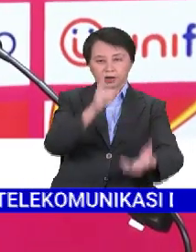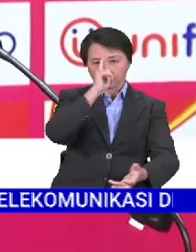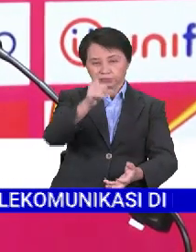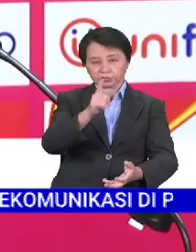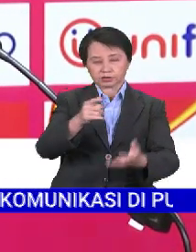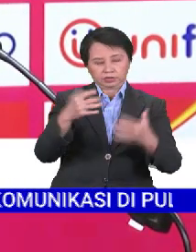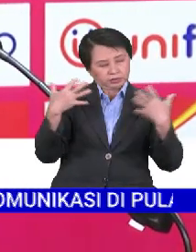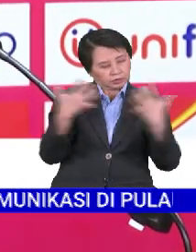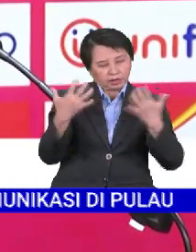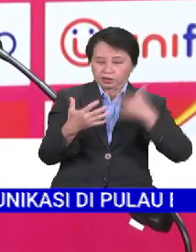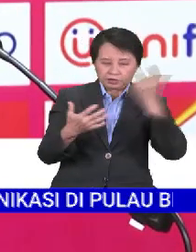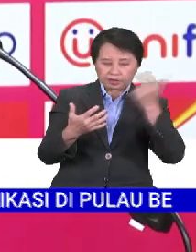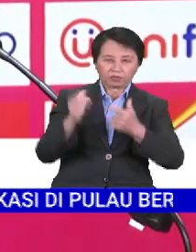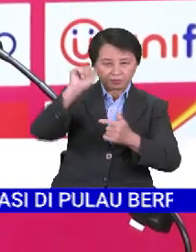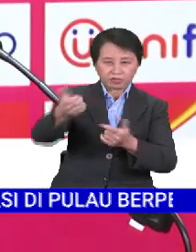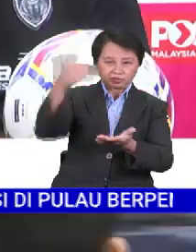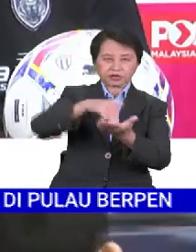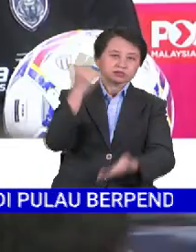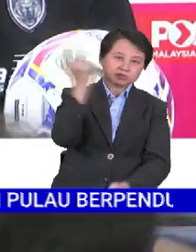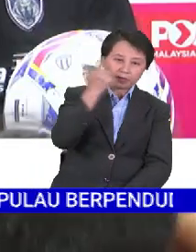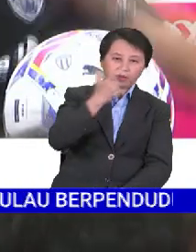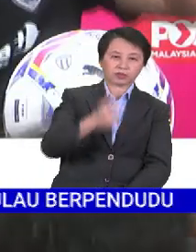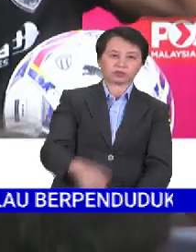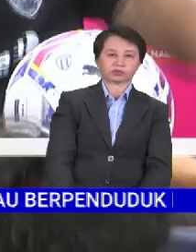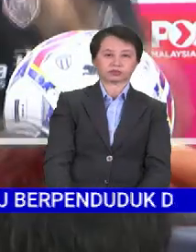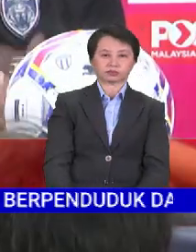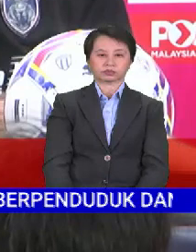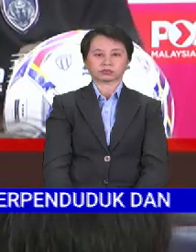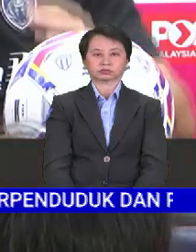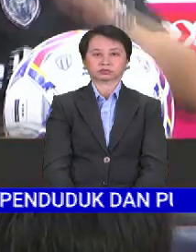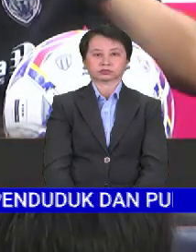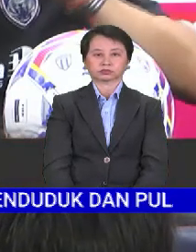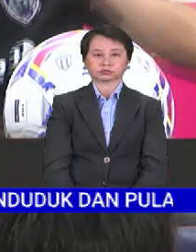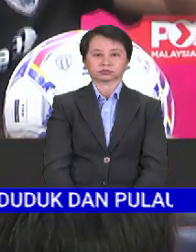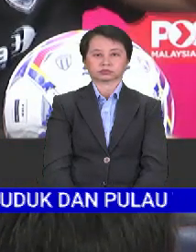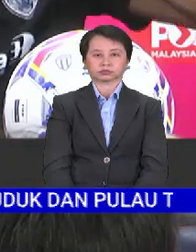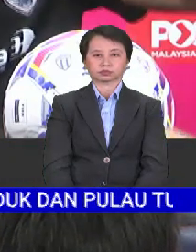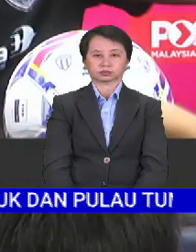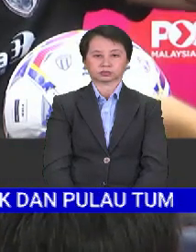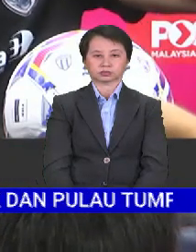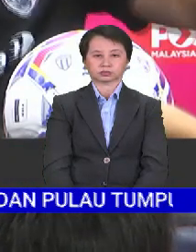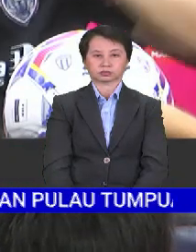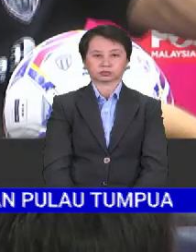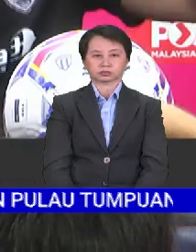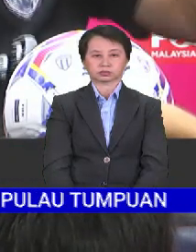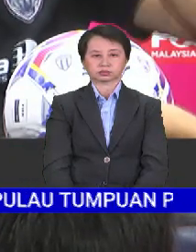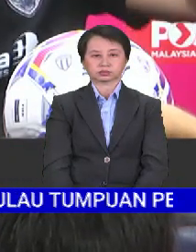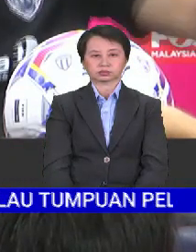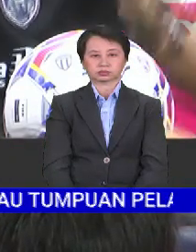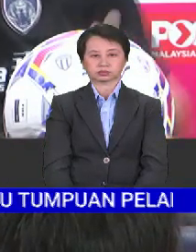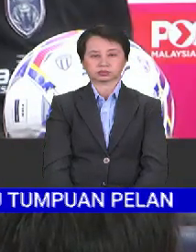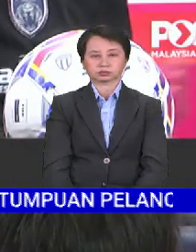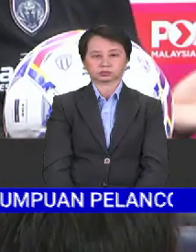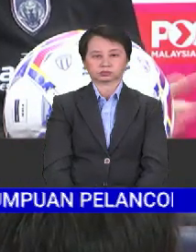badi tersebut tidak berulang malam esok. Es un club que no tiene techo, es un club que está siempre en constante crecimiento,